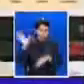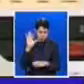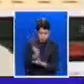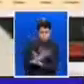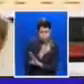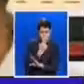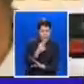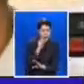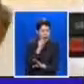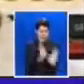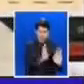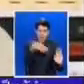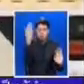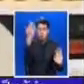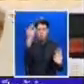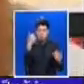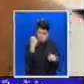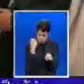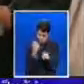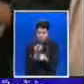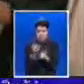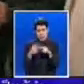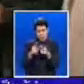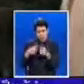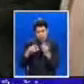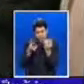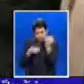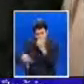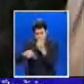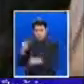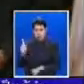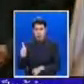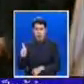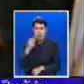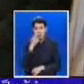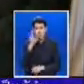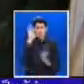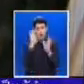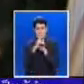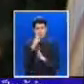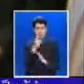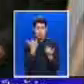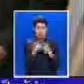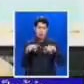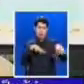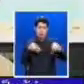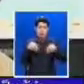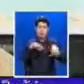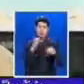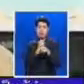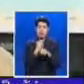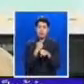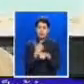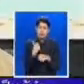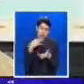ตอนนี้ต้องมีน้ําต้นทุน ในการจัดการครับเพราะว่าขณะนี้เนี่ยอย่างภาพที่เห็นนะครับที่เราบริหารจัดการเนี่ยนะครับคือเมื่อผลผ